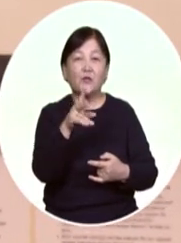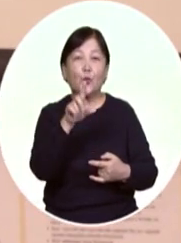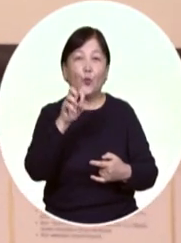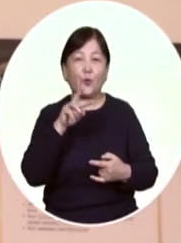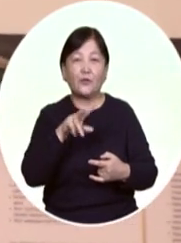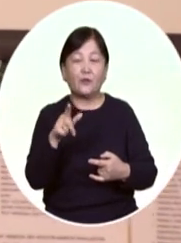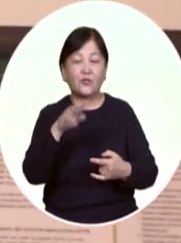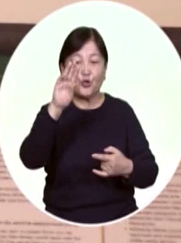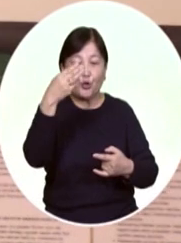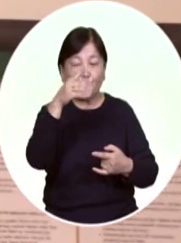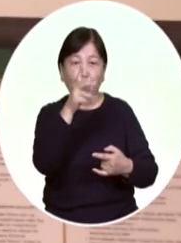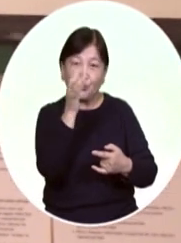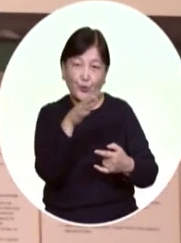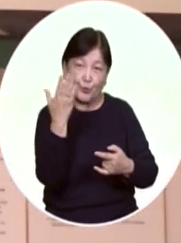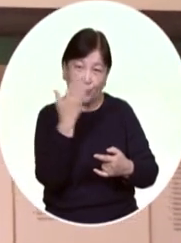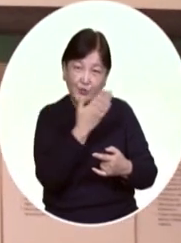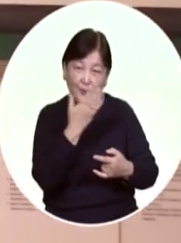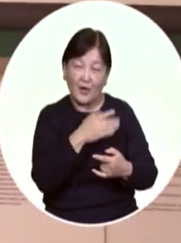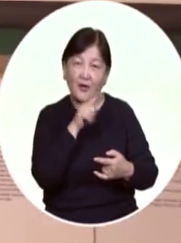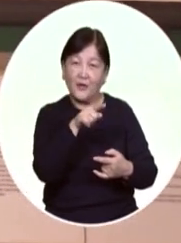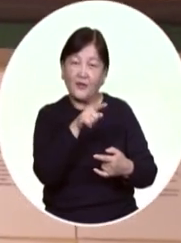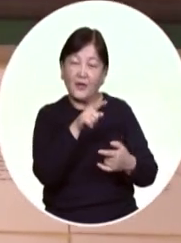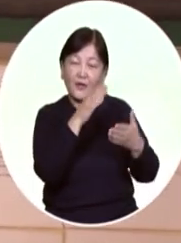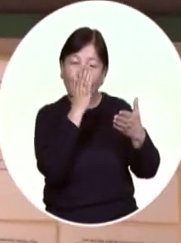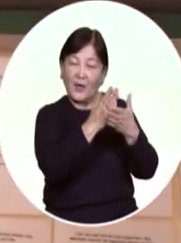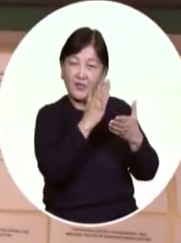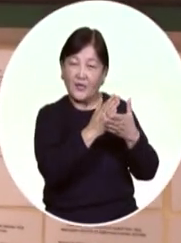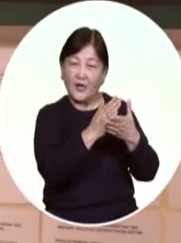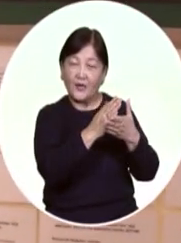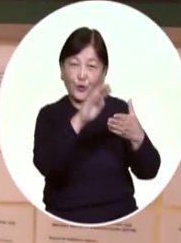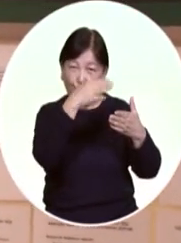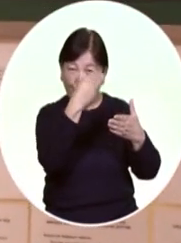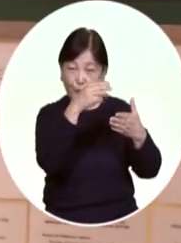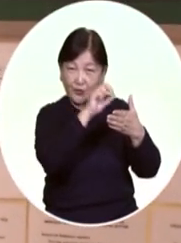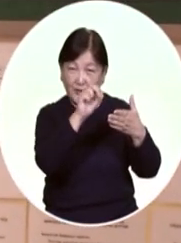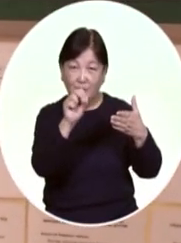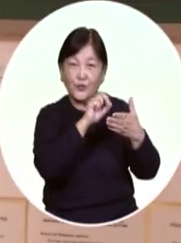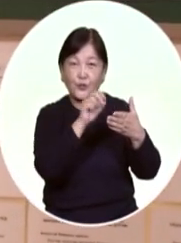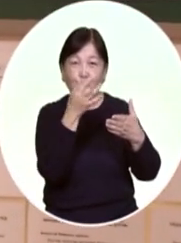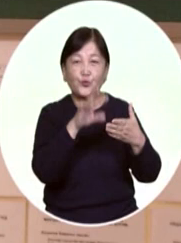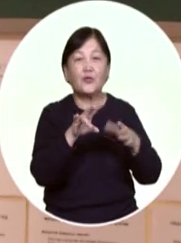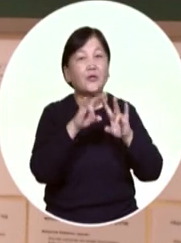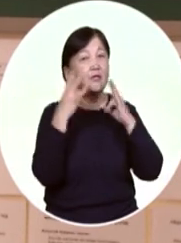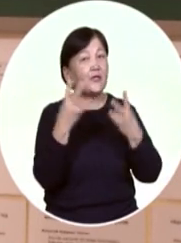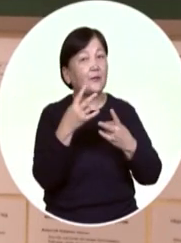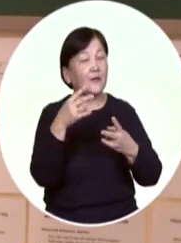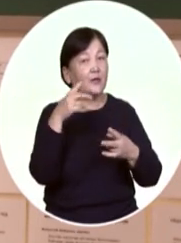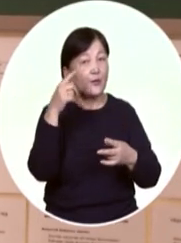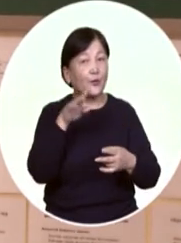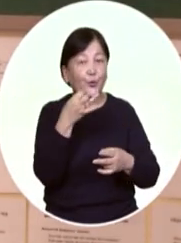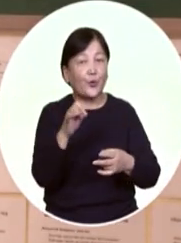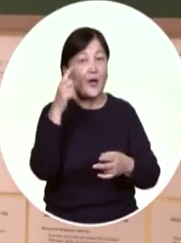хаа. Энэ заалтууданд өгөгдсөн тодруулан тэмдэглэсэн үгнүүдээр нийгмийн тухай мэдлэг